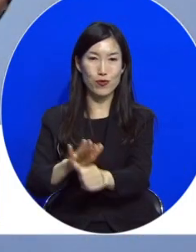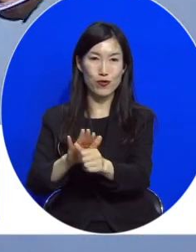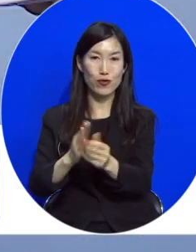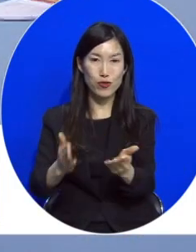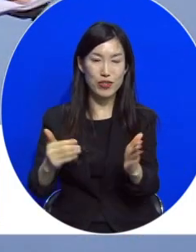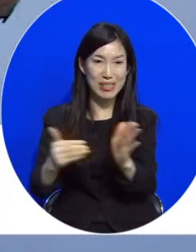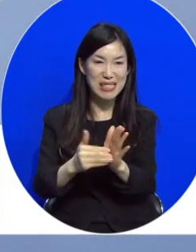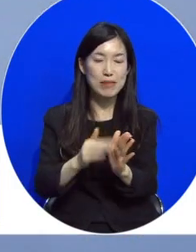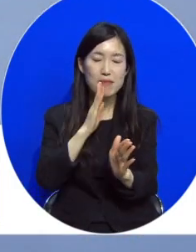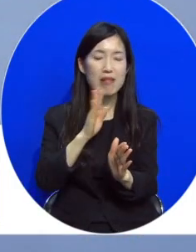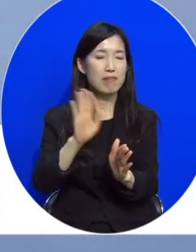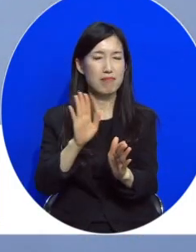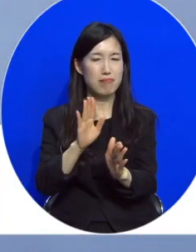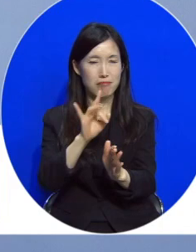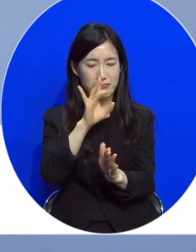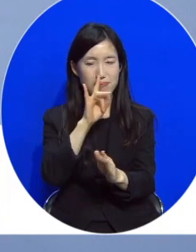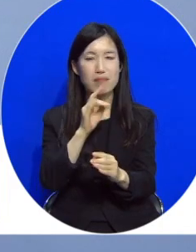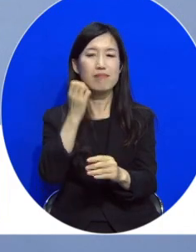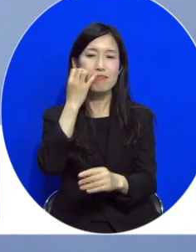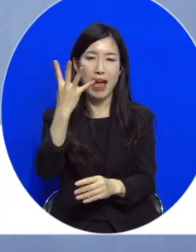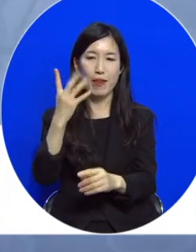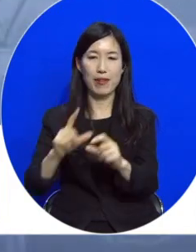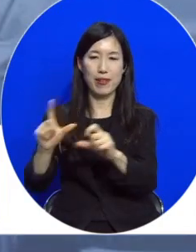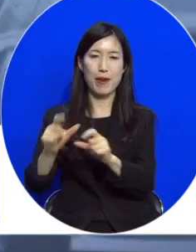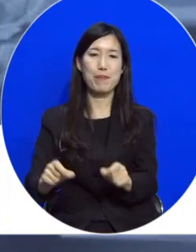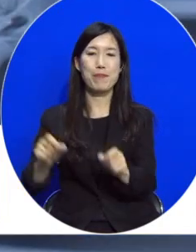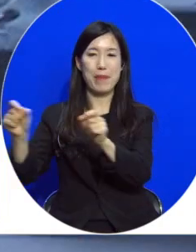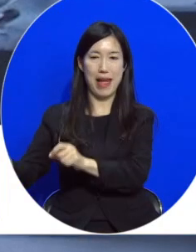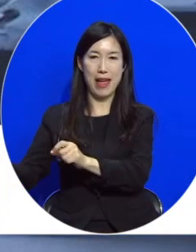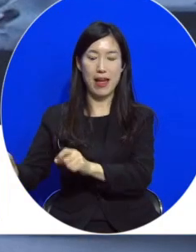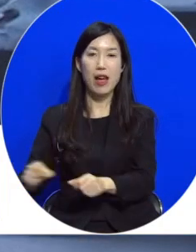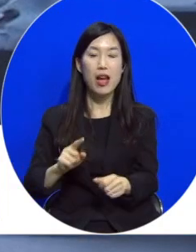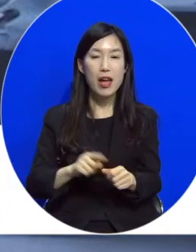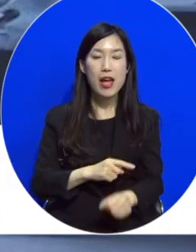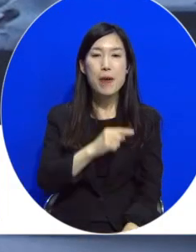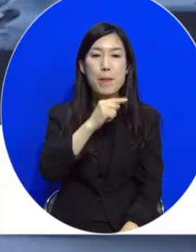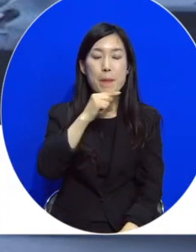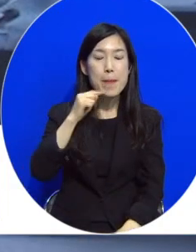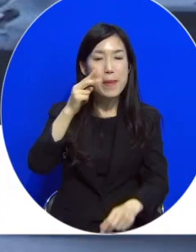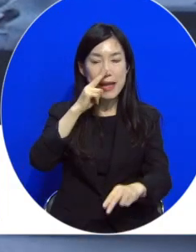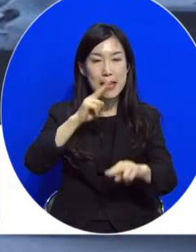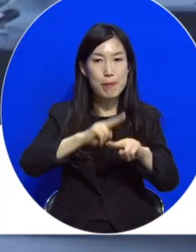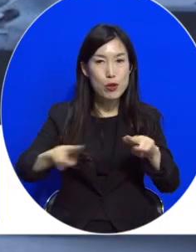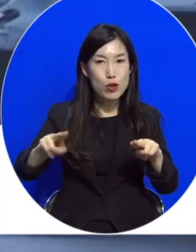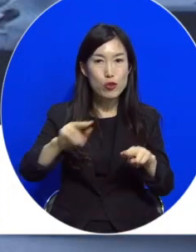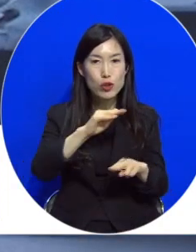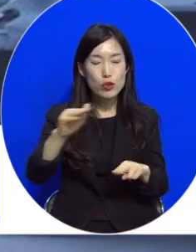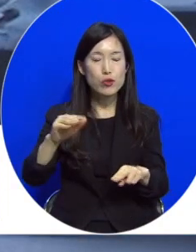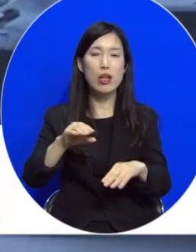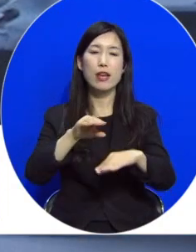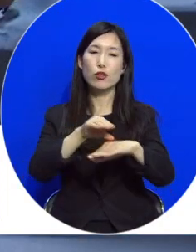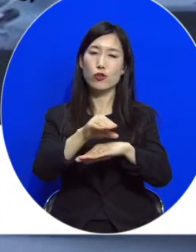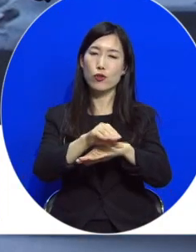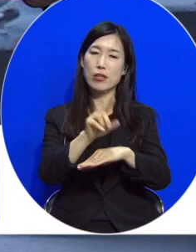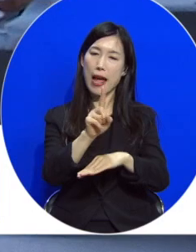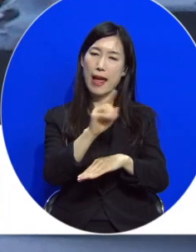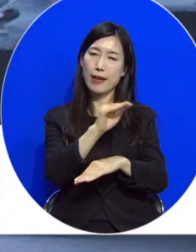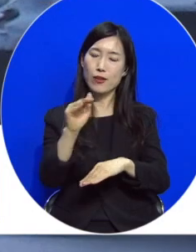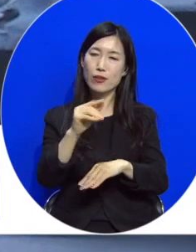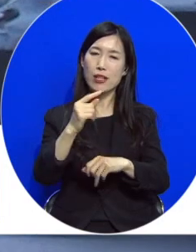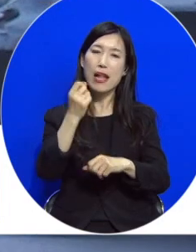조치를 4개월 더 연장하기로 했습니다 이렇게 되면 휘발유를 기준으로 볼 때 승용차 한 대당 월